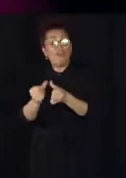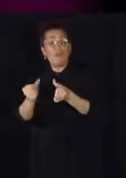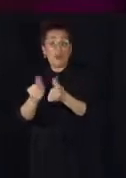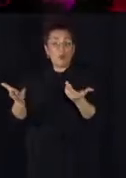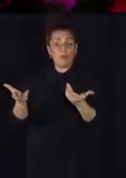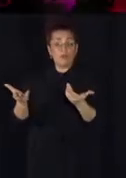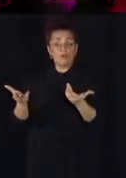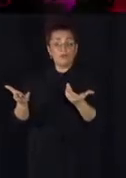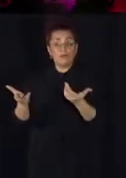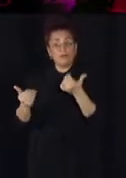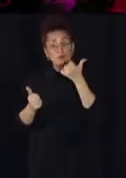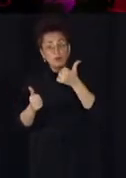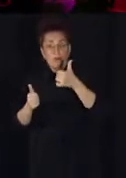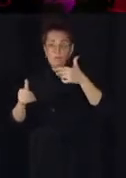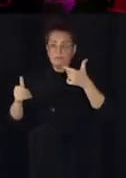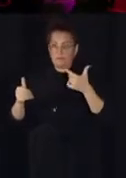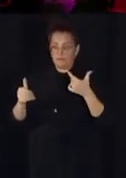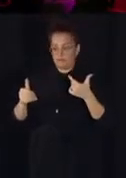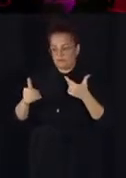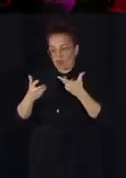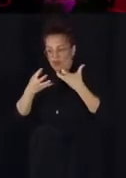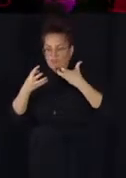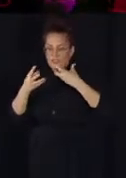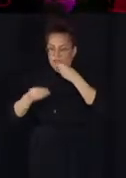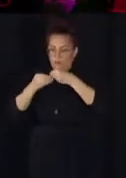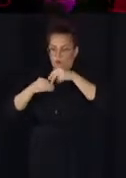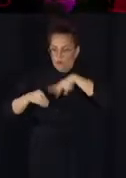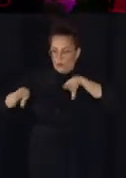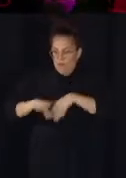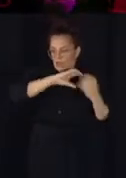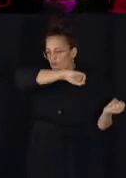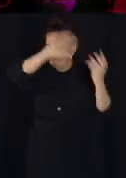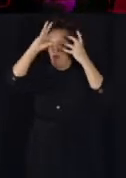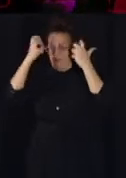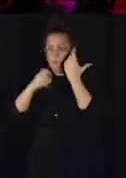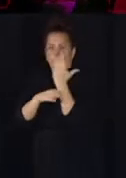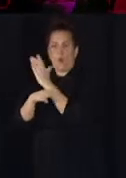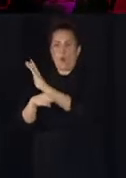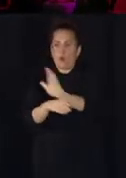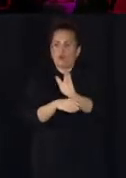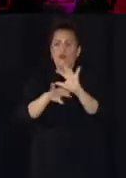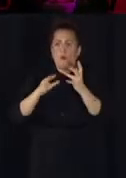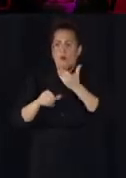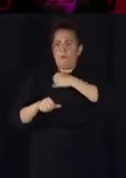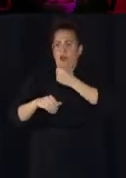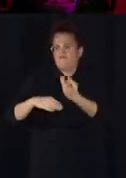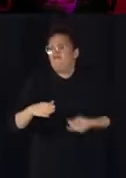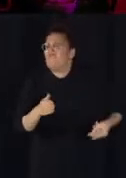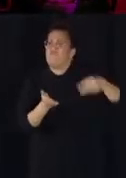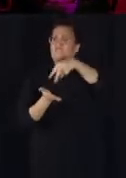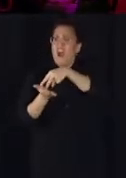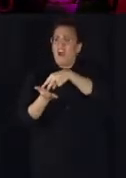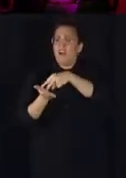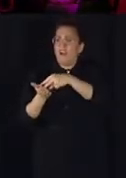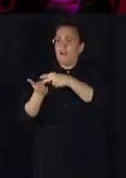scène, représenter votre propre monde et garder en tête que nous ne défendons pas la nature, nous sommes la nature